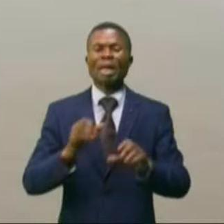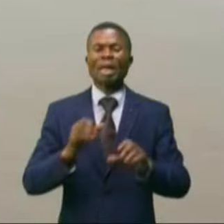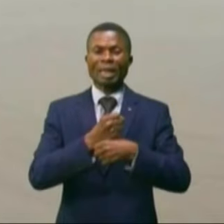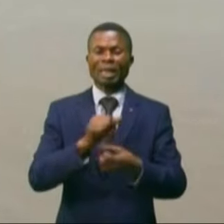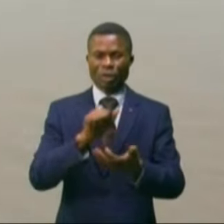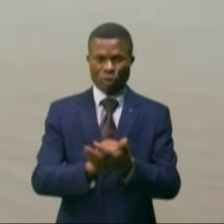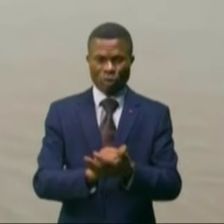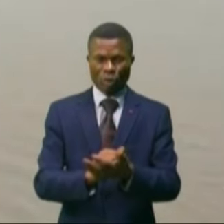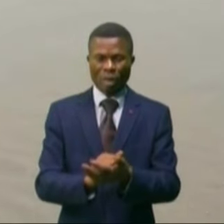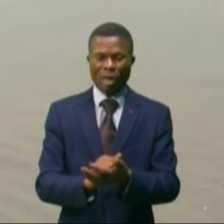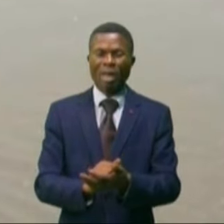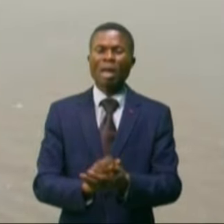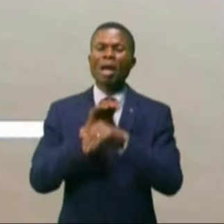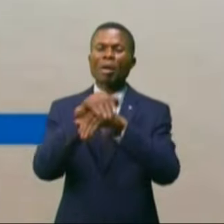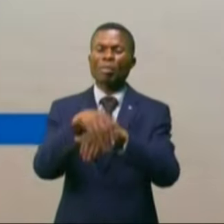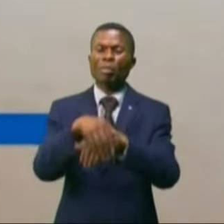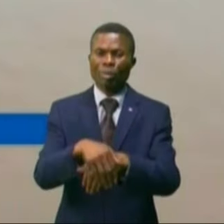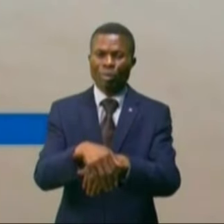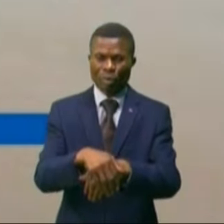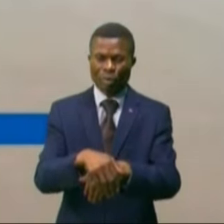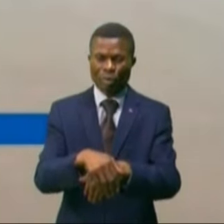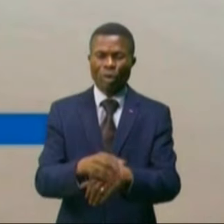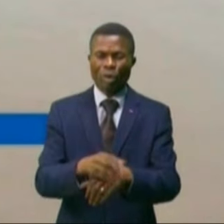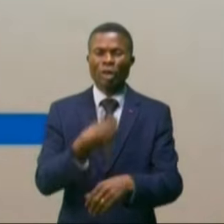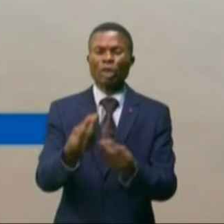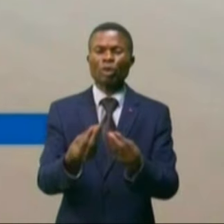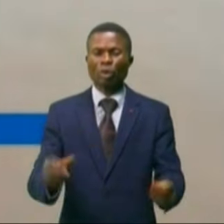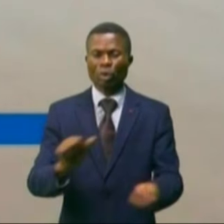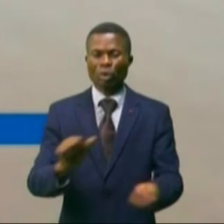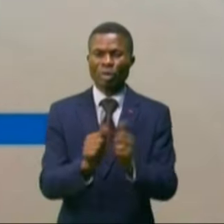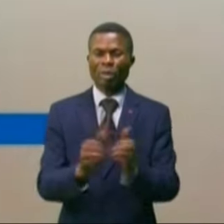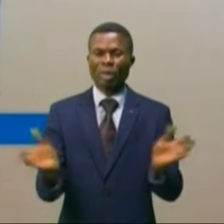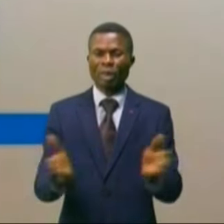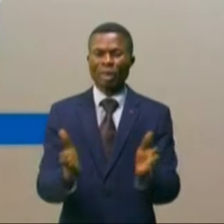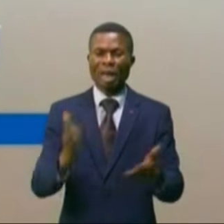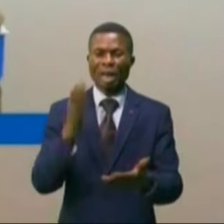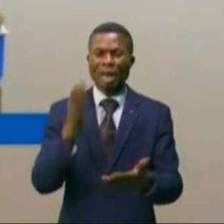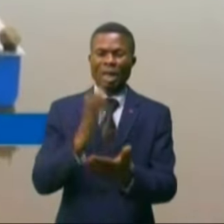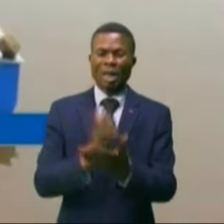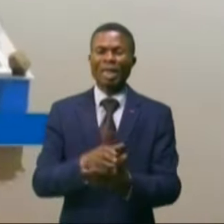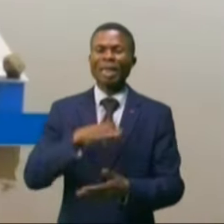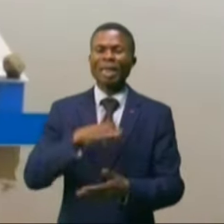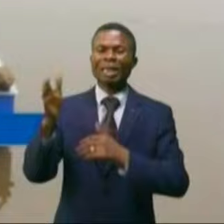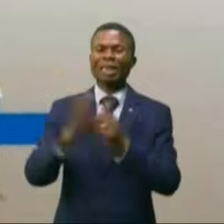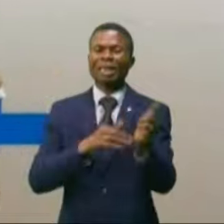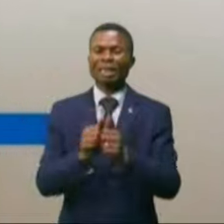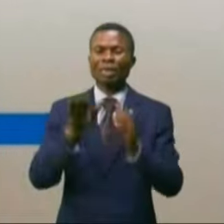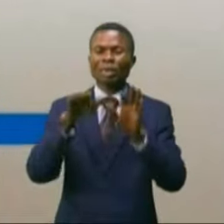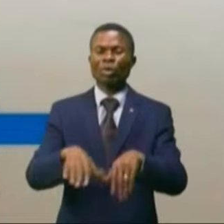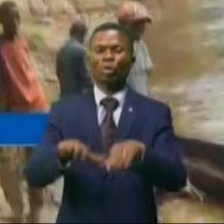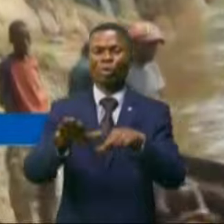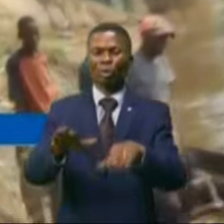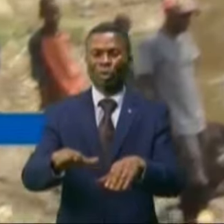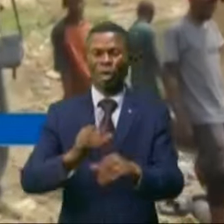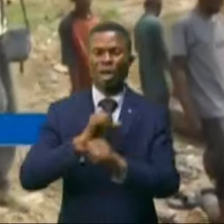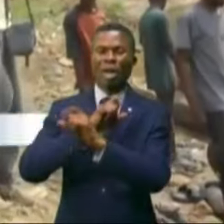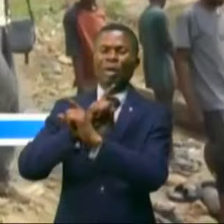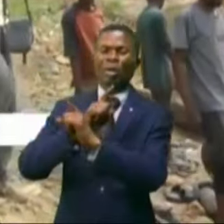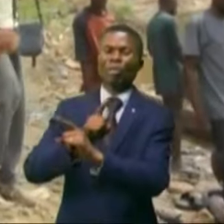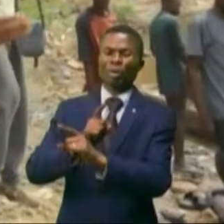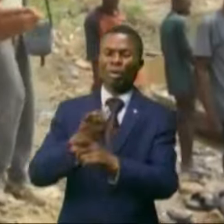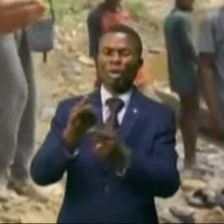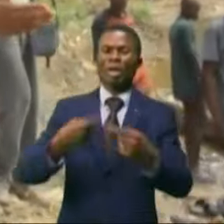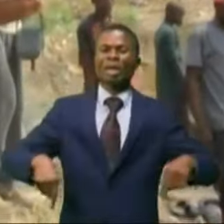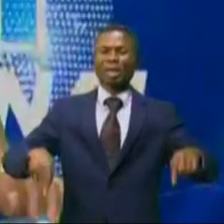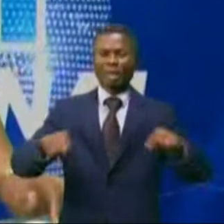contribuer sensiblement au nettoyage de nos cours d'eau et renforcer la lutte contre la pollution de nos rivières et la protection environnementale.